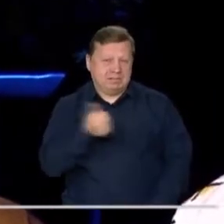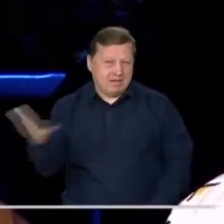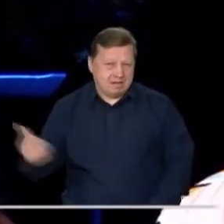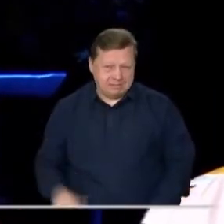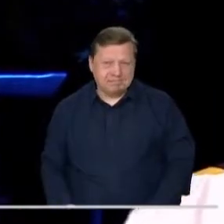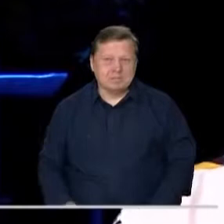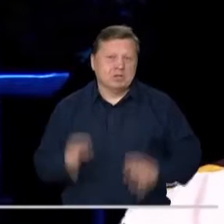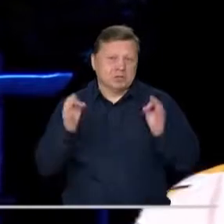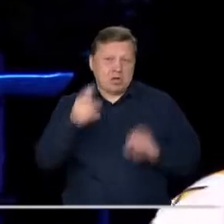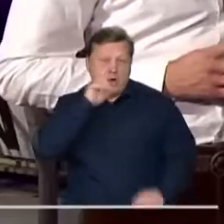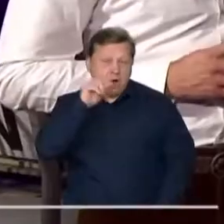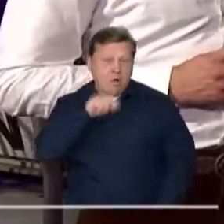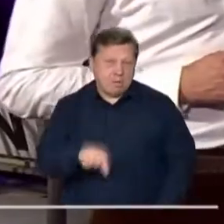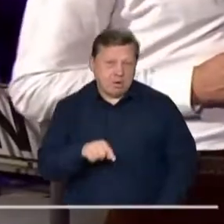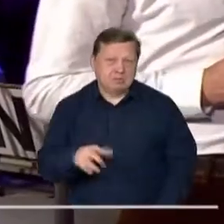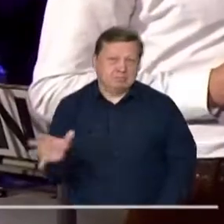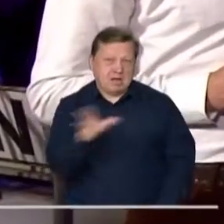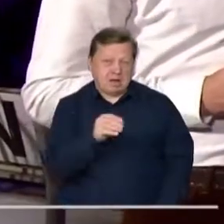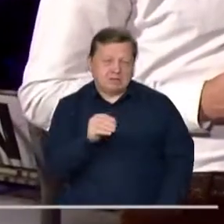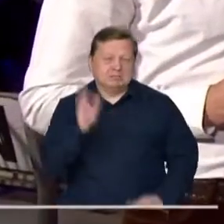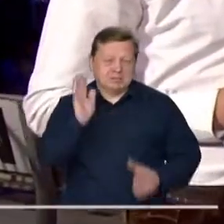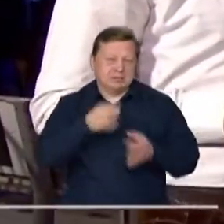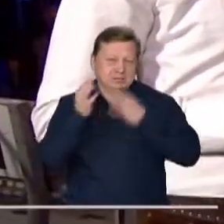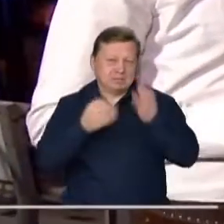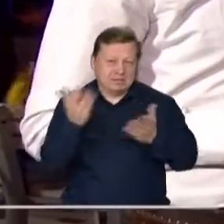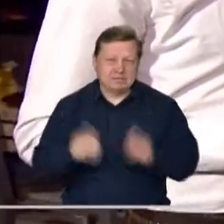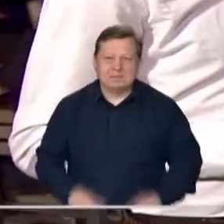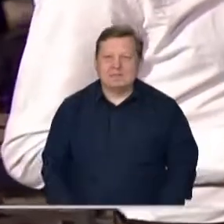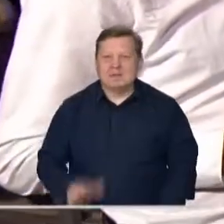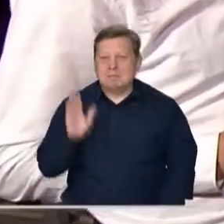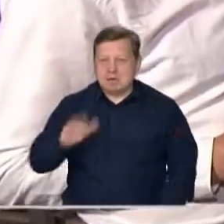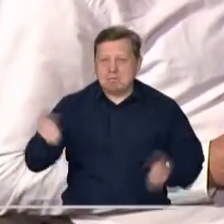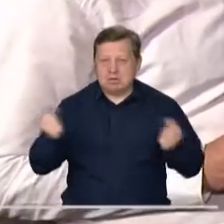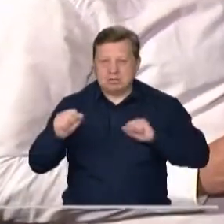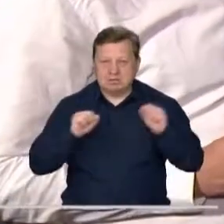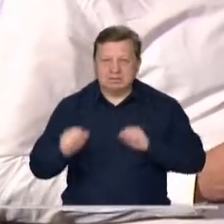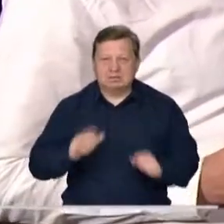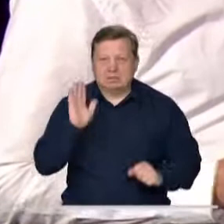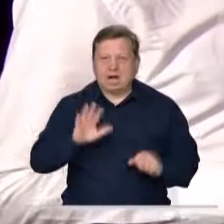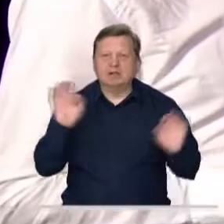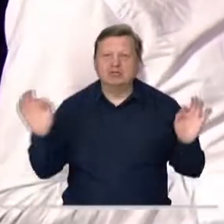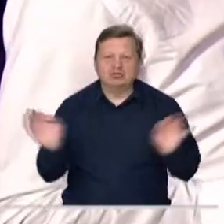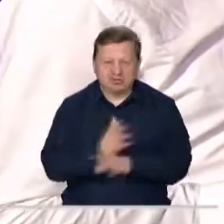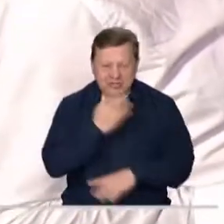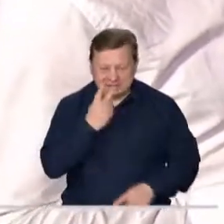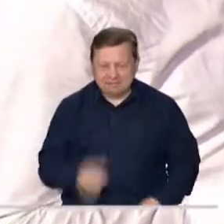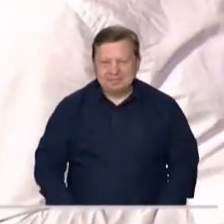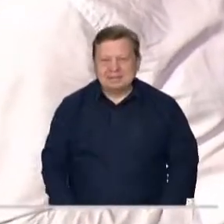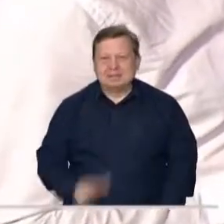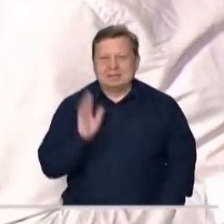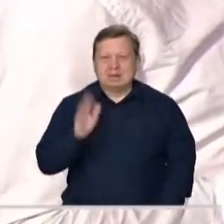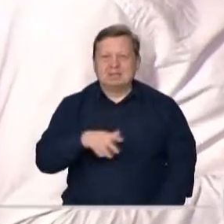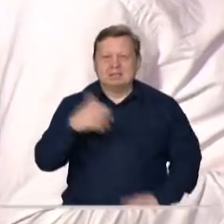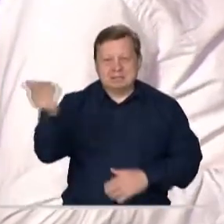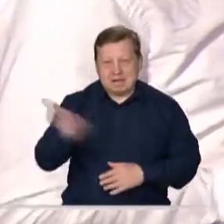i dzisiaj na opolskiej scenie w braterskim gronie. Będzie energetycznie. Dla Państwa. Będzie energetycznie, będzie świeżo. Zobaczymy, co się wydarzy.